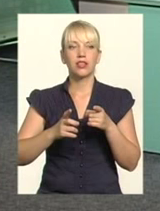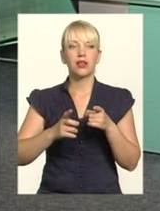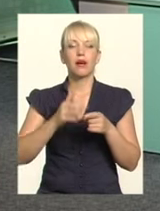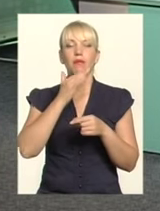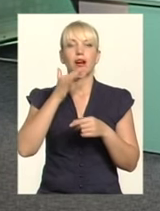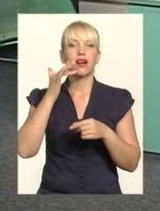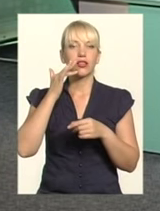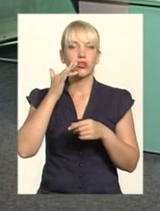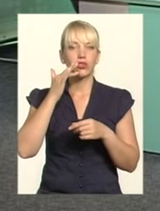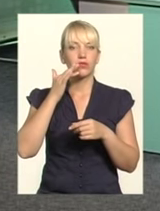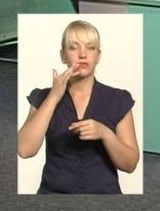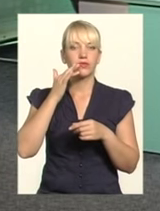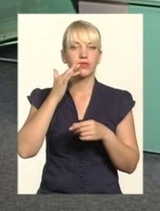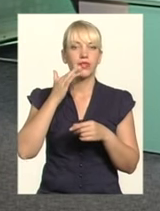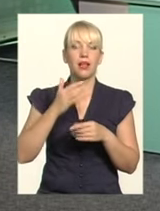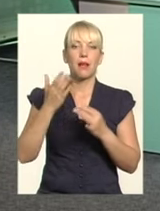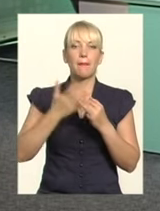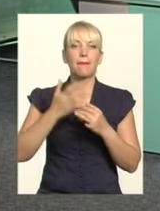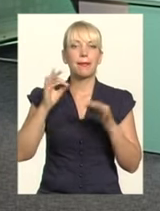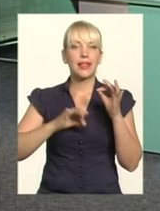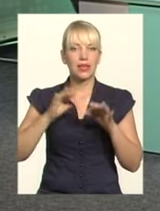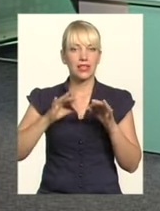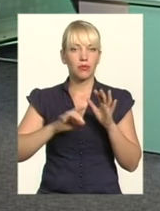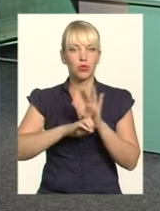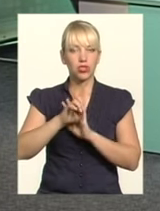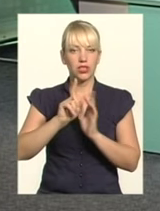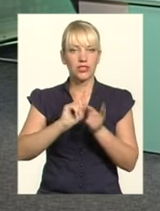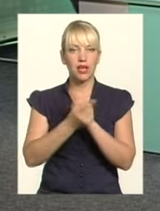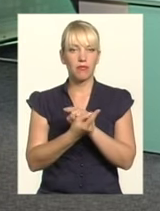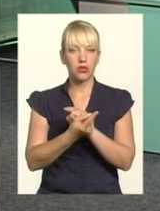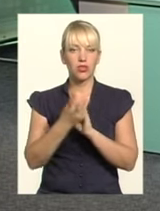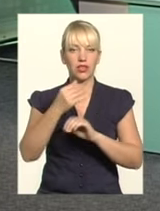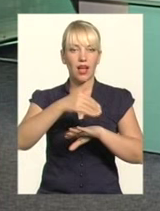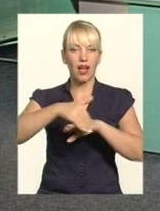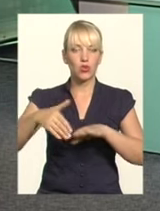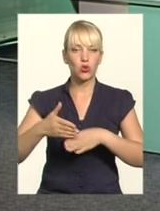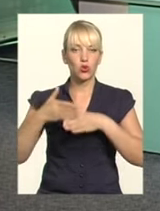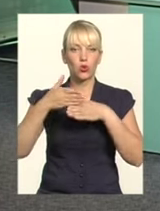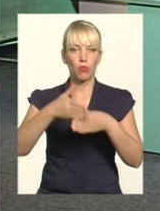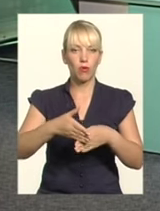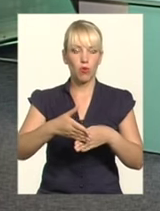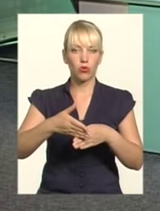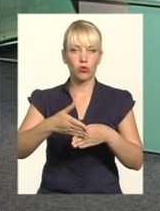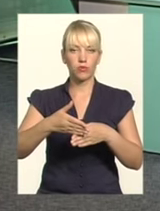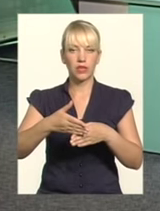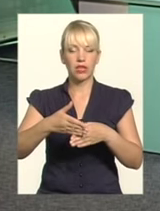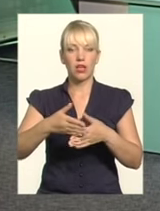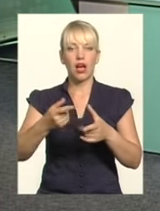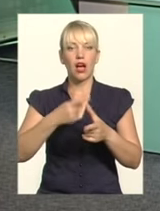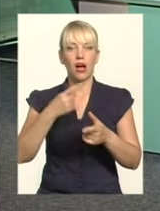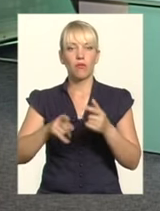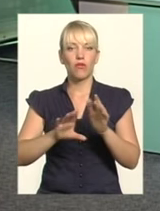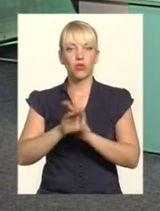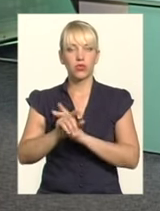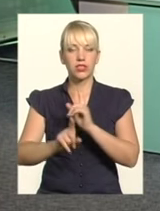дуже багато, скажімо так, пільг починають замінюватись на адресну допомогу або ж